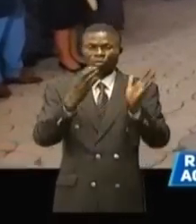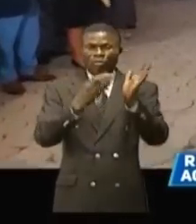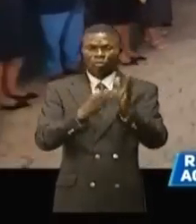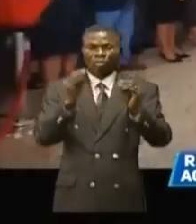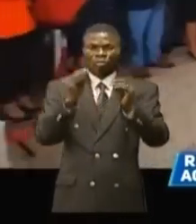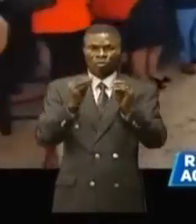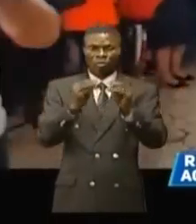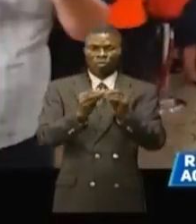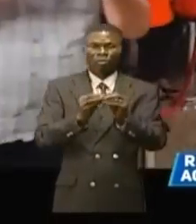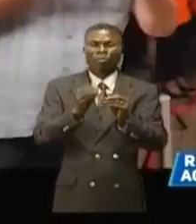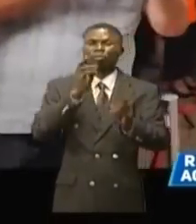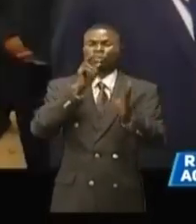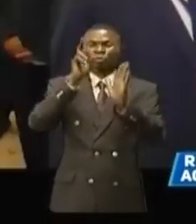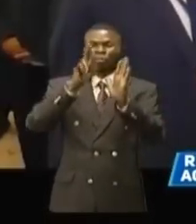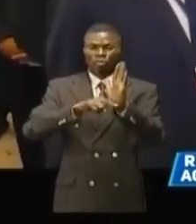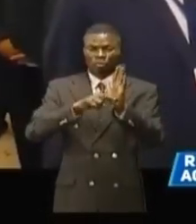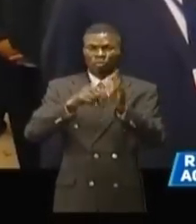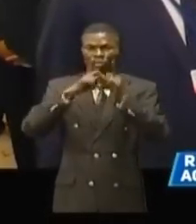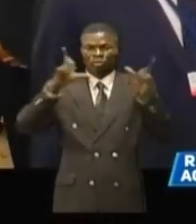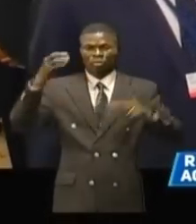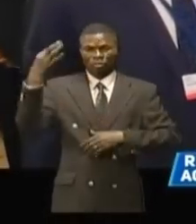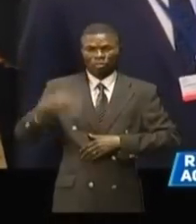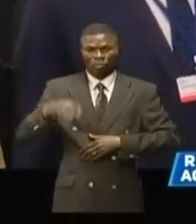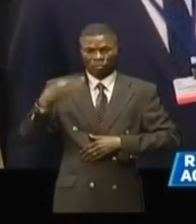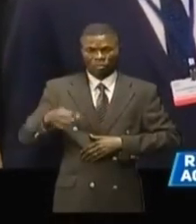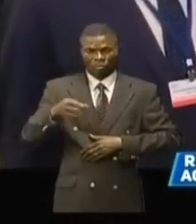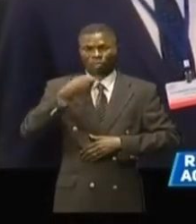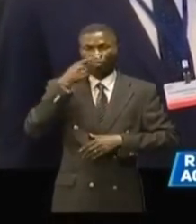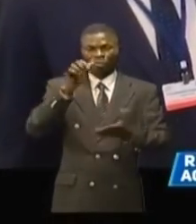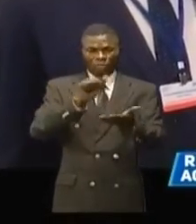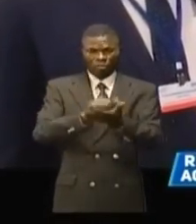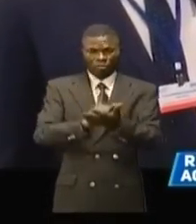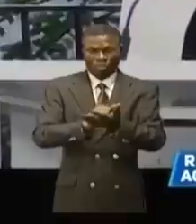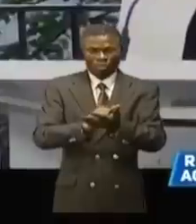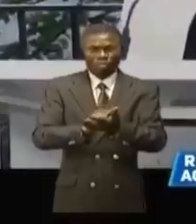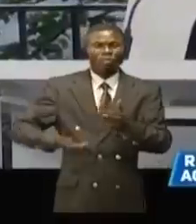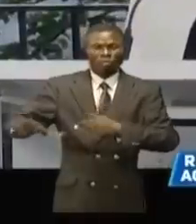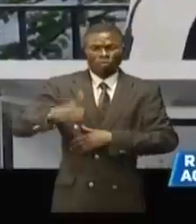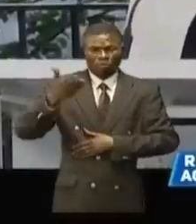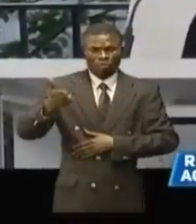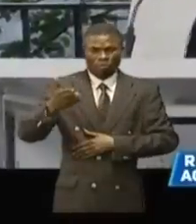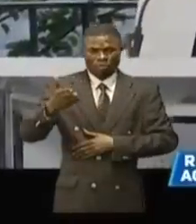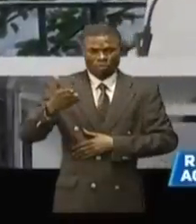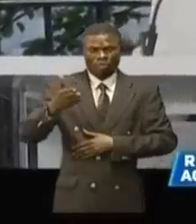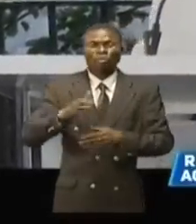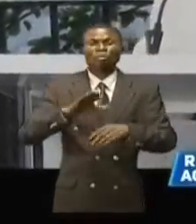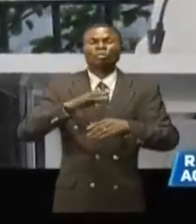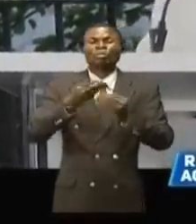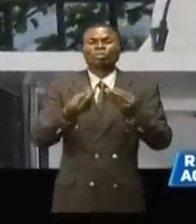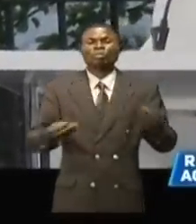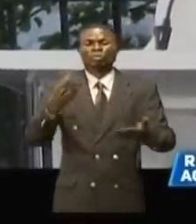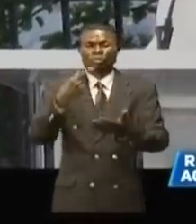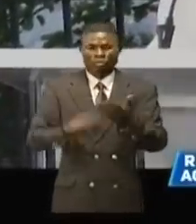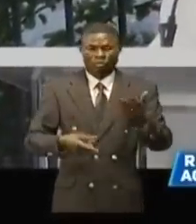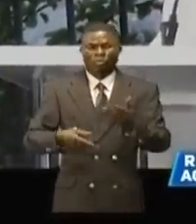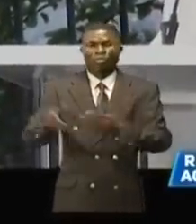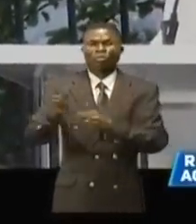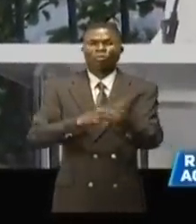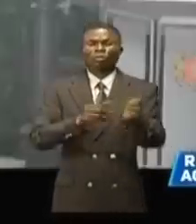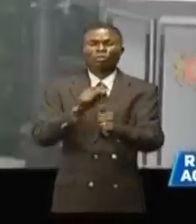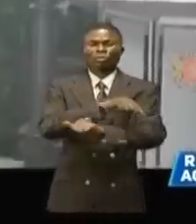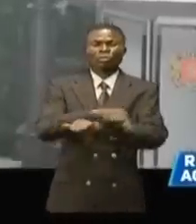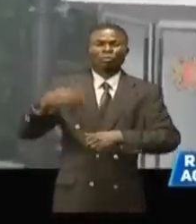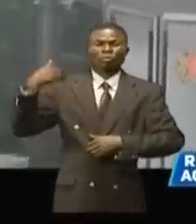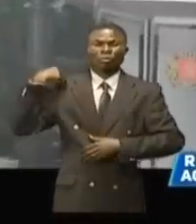de l'Assemblée parlementaire de la francophonie, condamné les crises à répétition dans certains États membres, avec comme conséquence la déstabilisation des